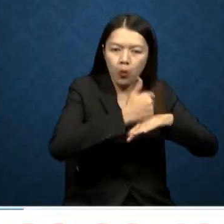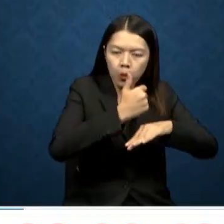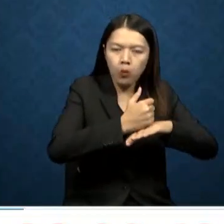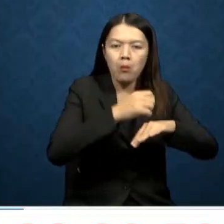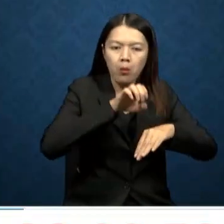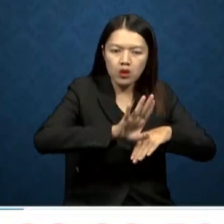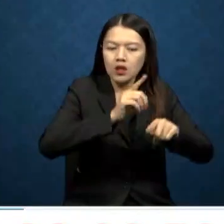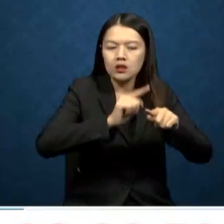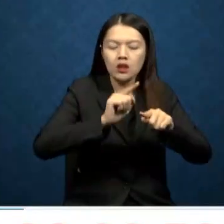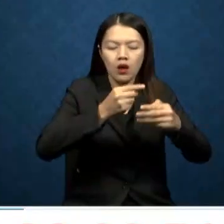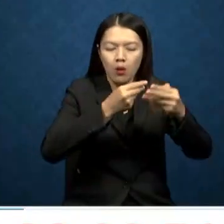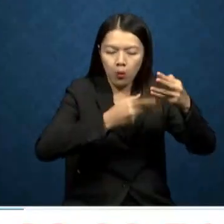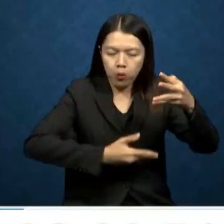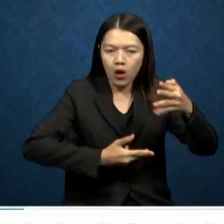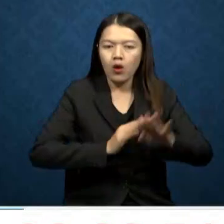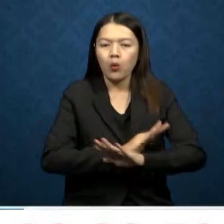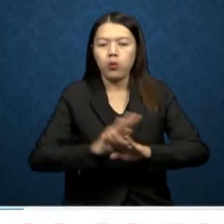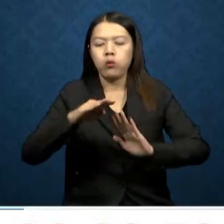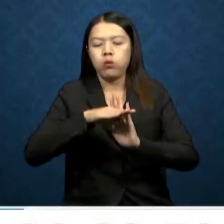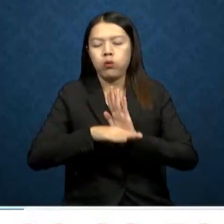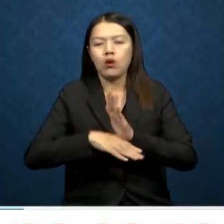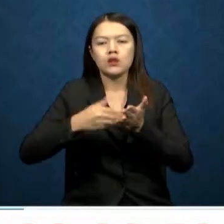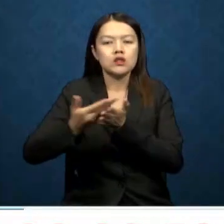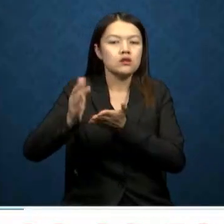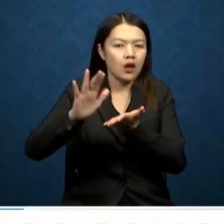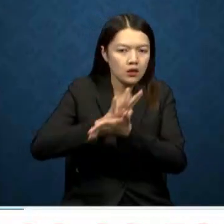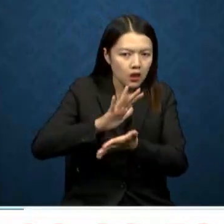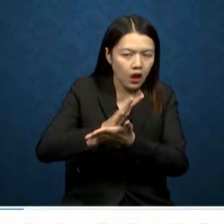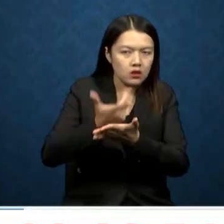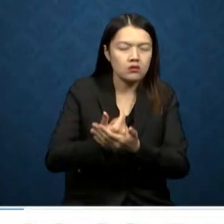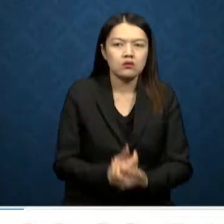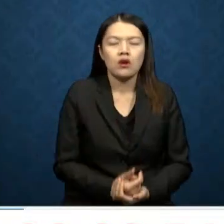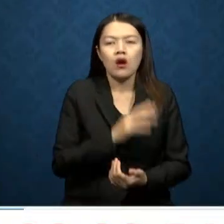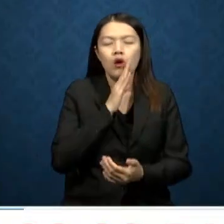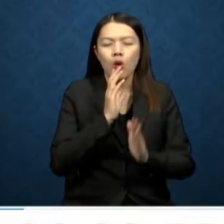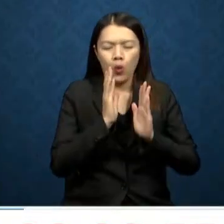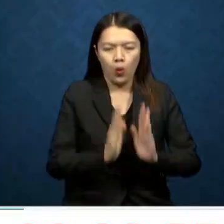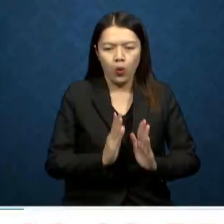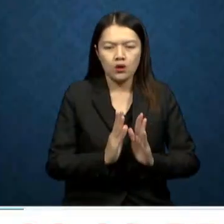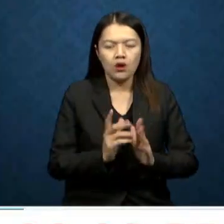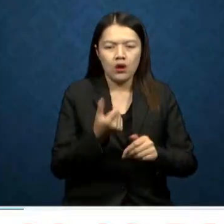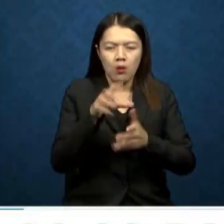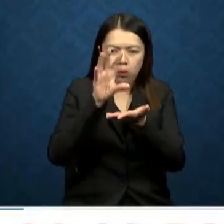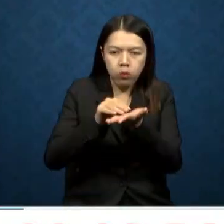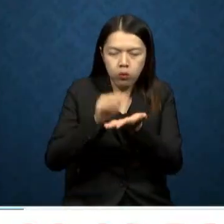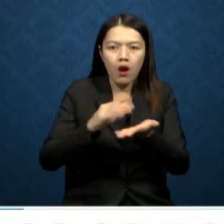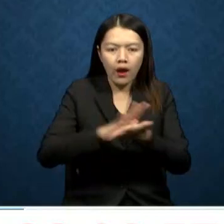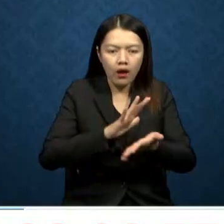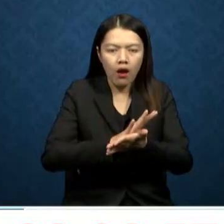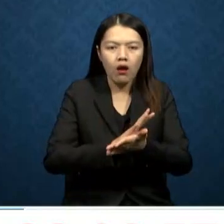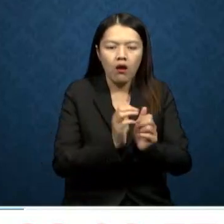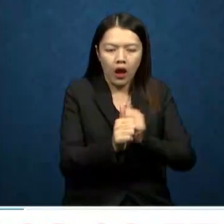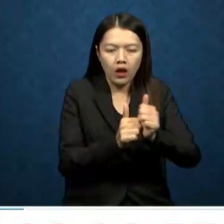การยกเลิกขั้นตอนการซื้อเอกสารโดยให้ผู้ประกอบการสามารถดาวน์โหลดเอกสาร